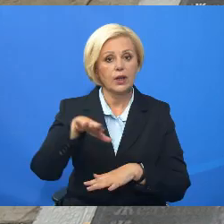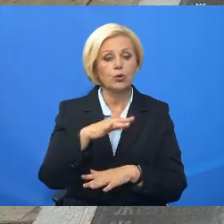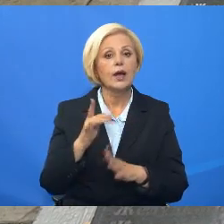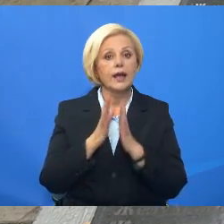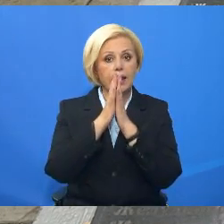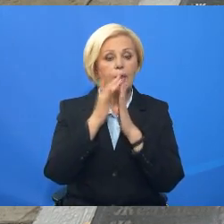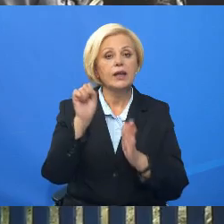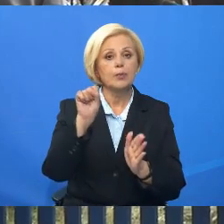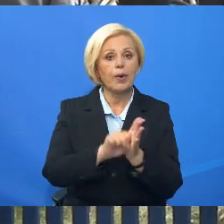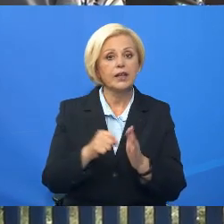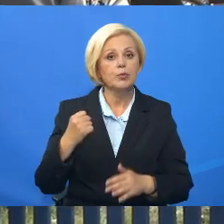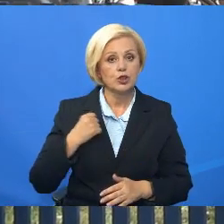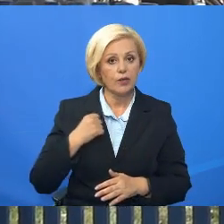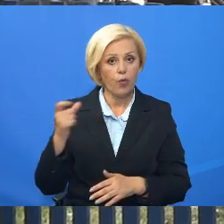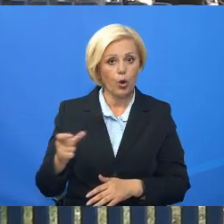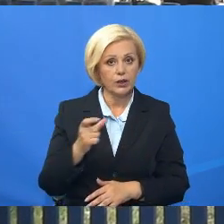малітву загінуўшым воінам.